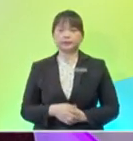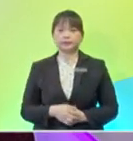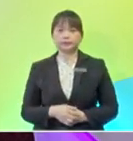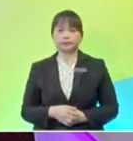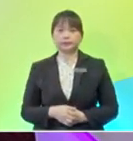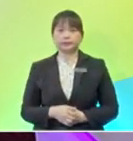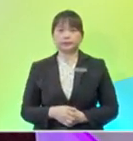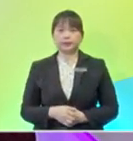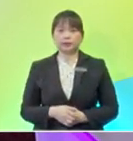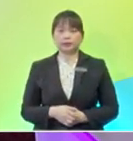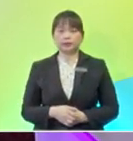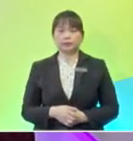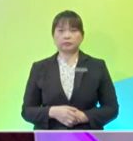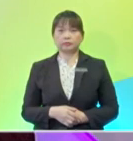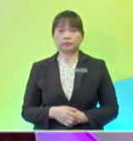sekali